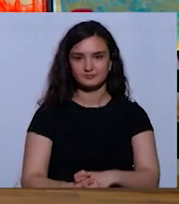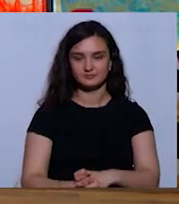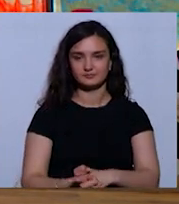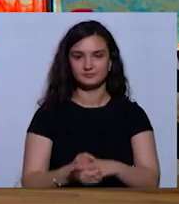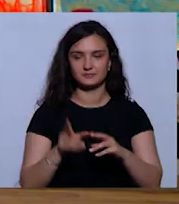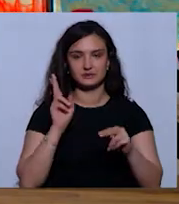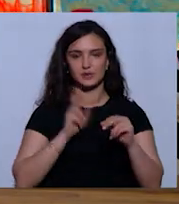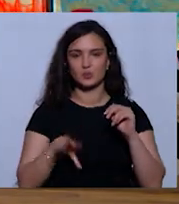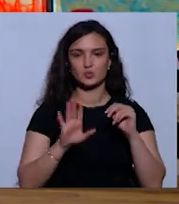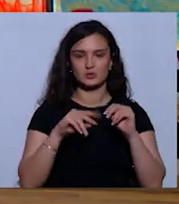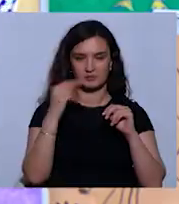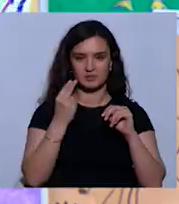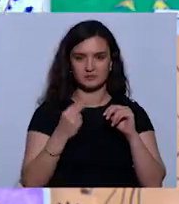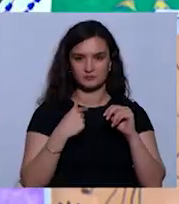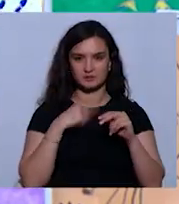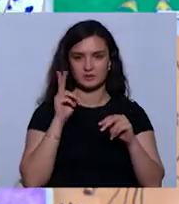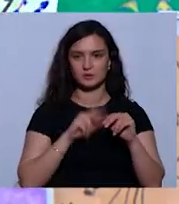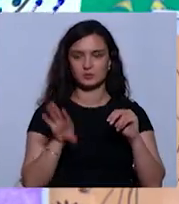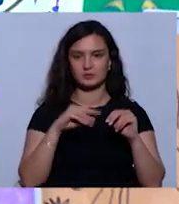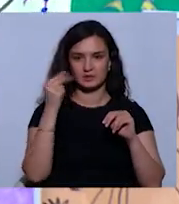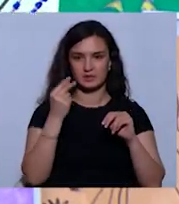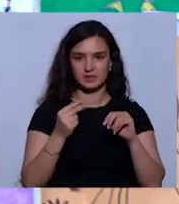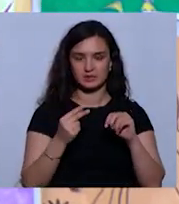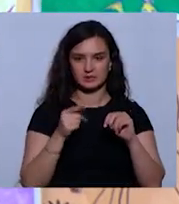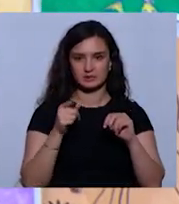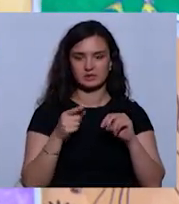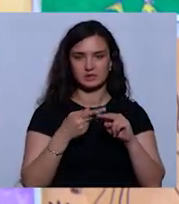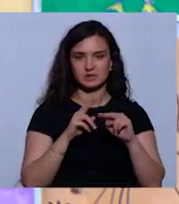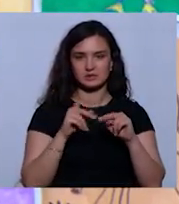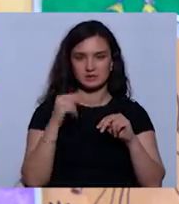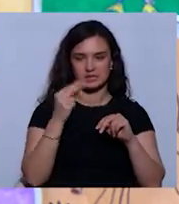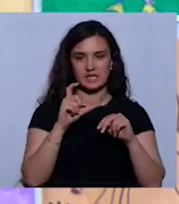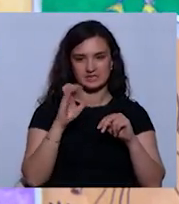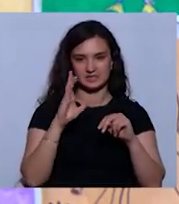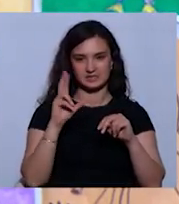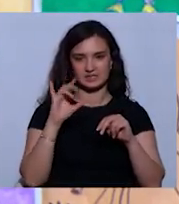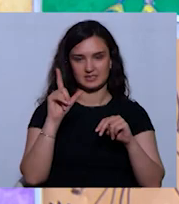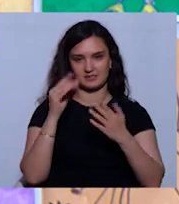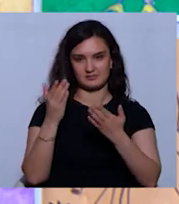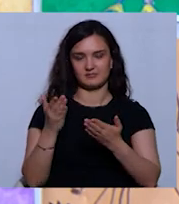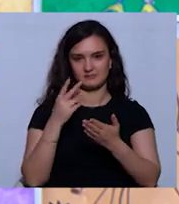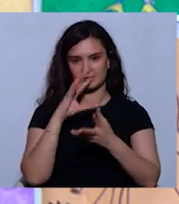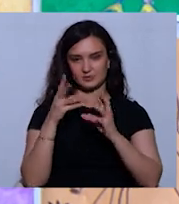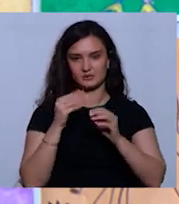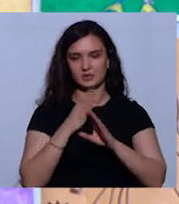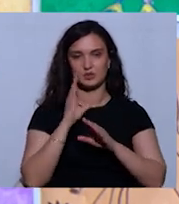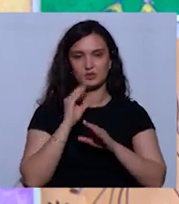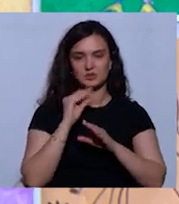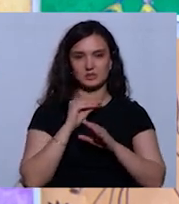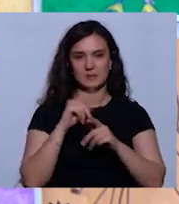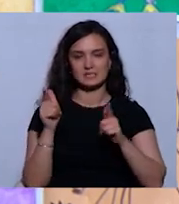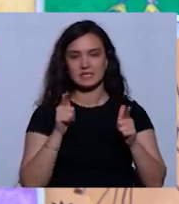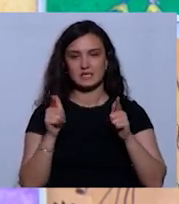ეს არის დაუსრულებელი, ჩვენი დაუსრულებელი ნახატი, ანუ ესკიზი დავარქვათ. ესკიზი საერთოდ არის,